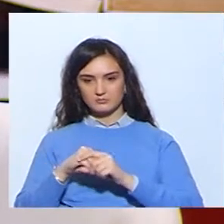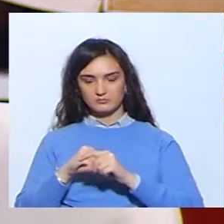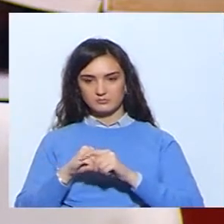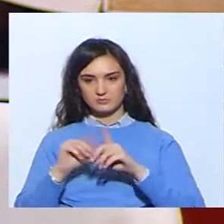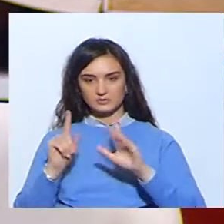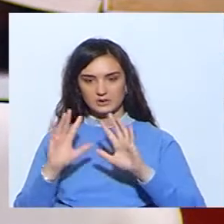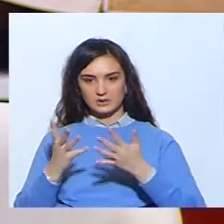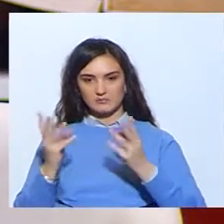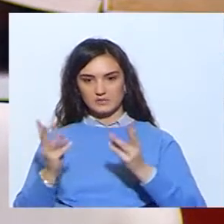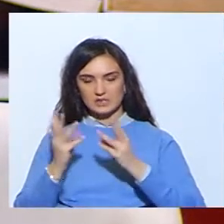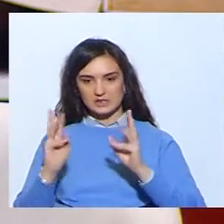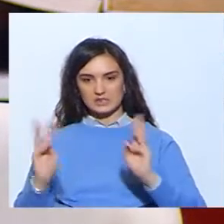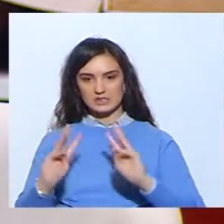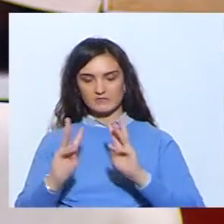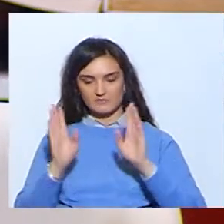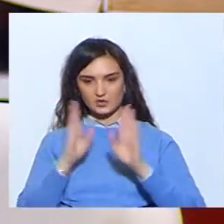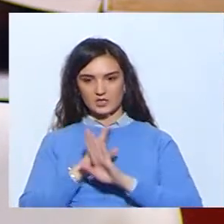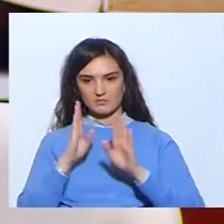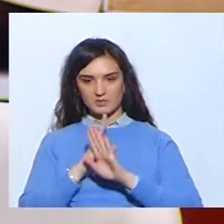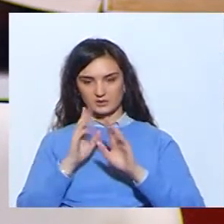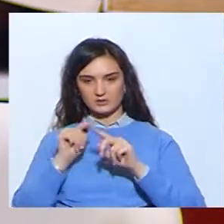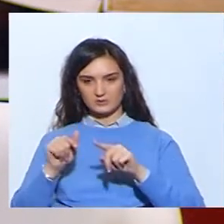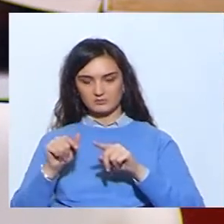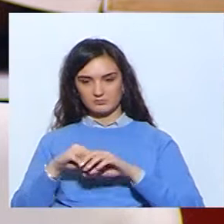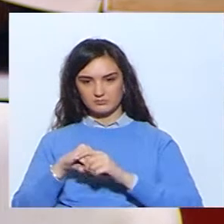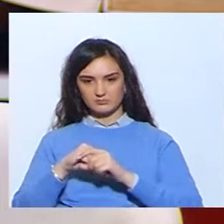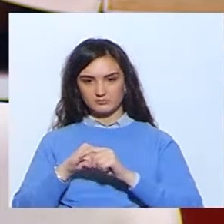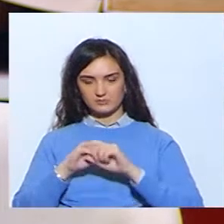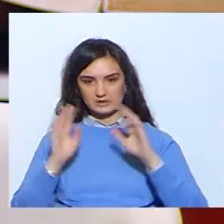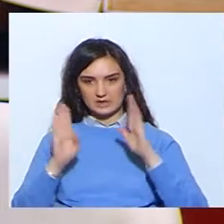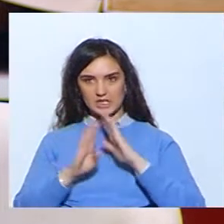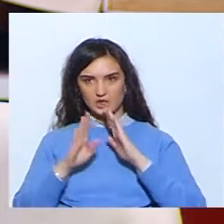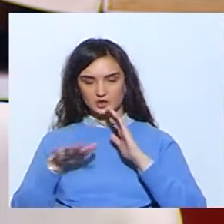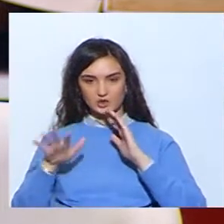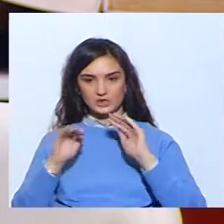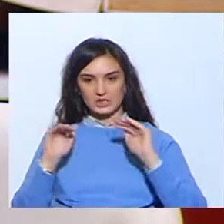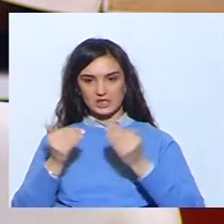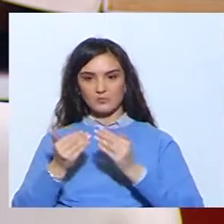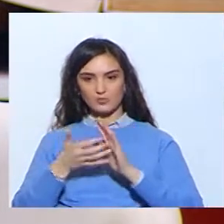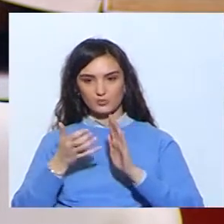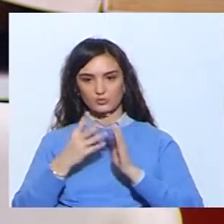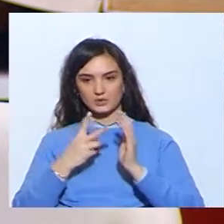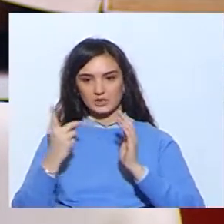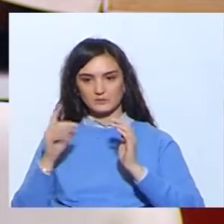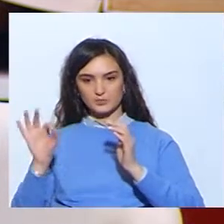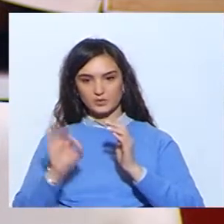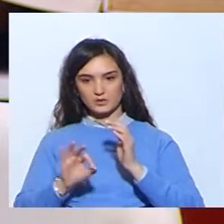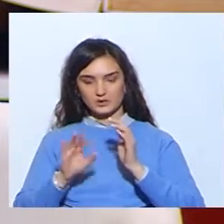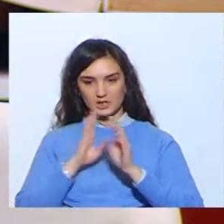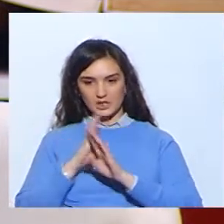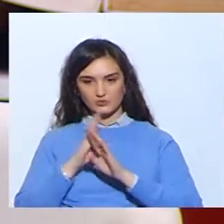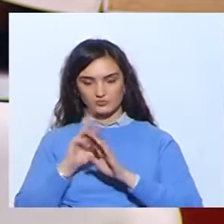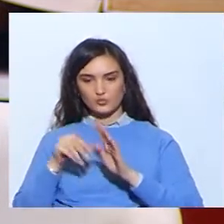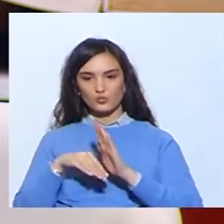რა ხდება? ცეცხლი წვავს ჟანგბადს, ანუ ჟანგბადის კონცენტრაცია ჰაერში კლებულობს 21%-ია ატმოსფერულ